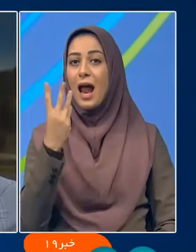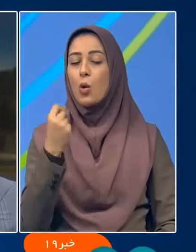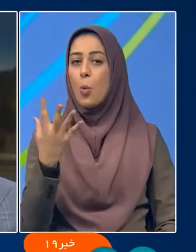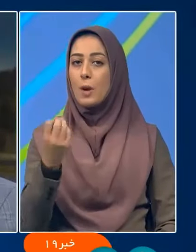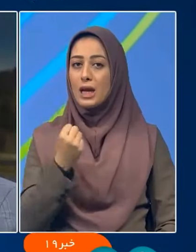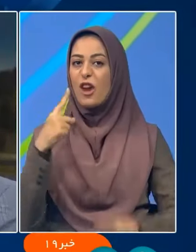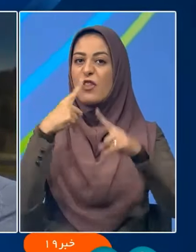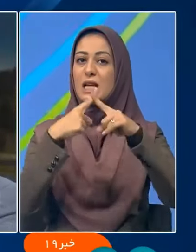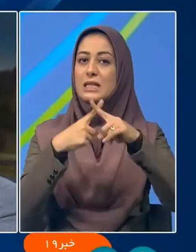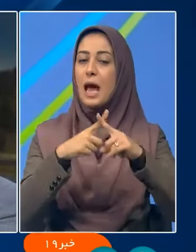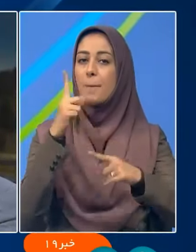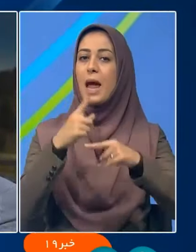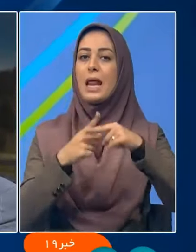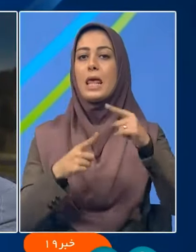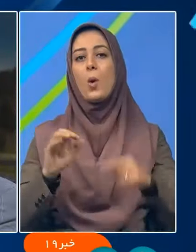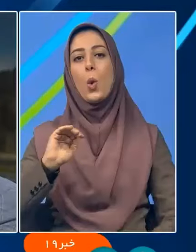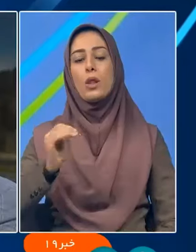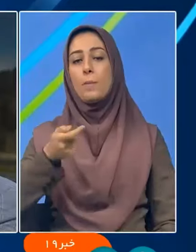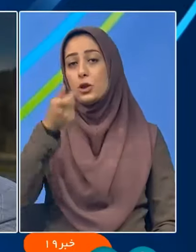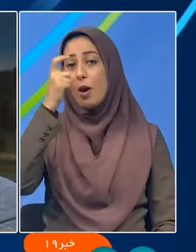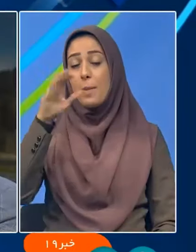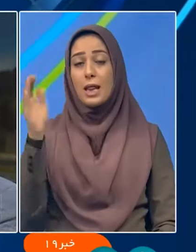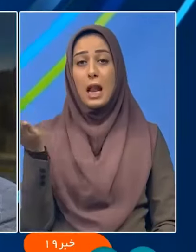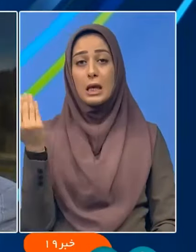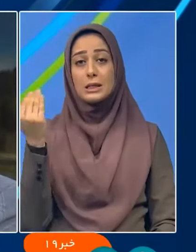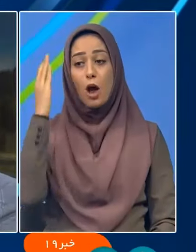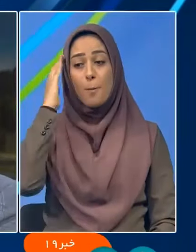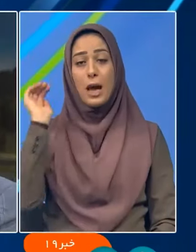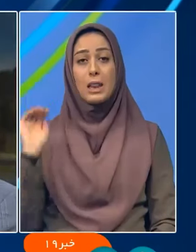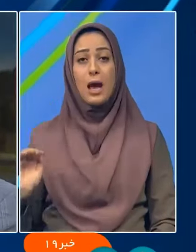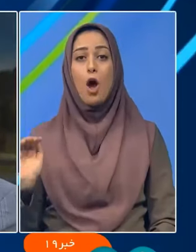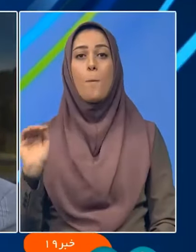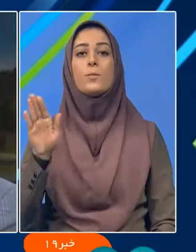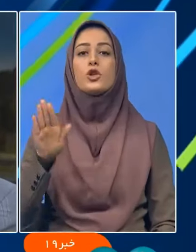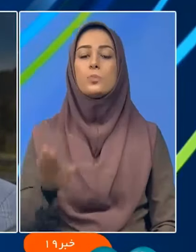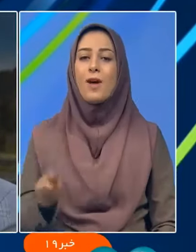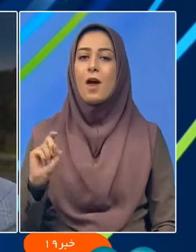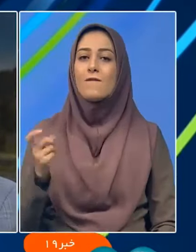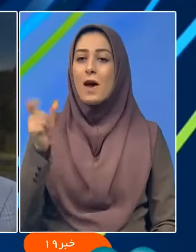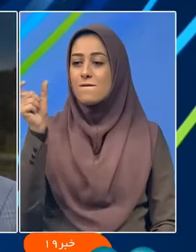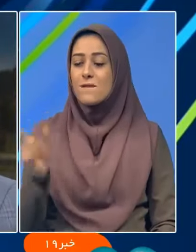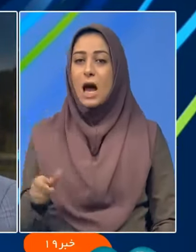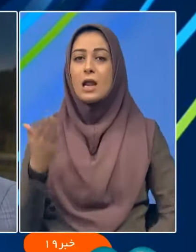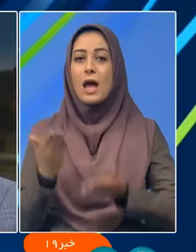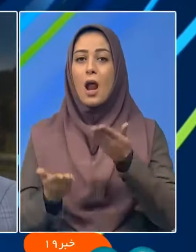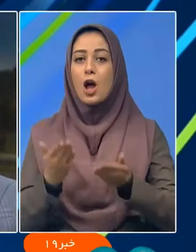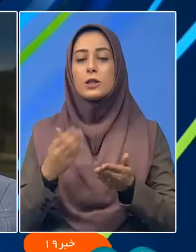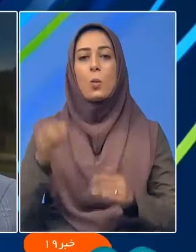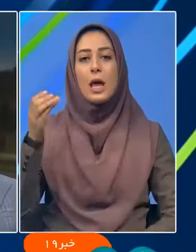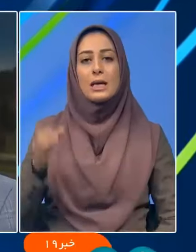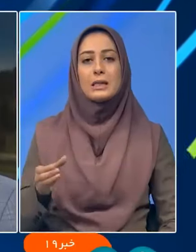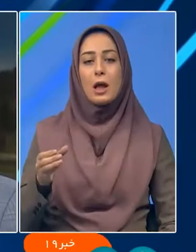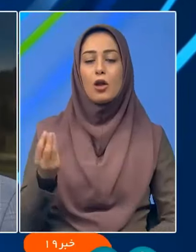ضرب در این عدد بشه به خاطر سابقه‌ای که تو آموزش پرورش داشته و این احتمال قبولی فرد رو در آزمون‌های ماده 28